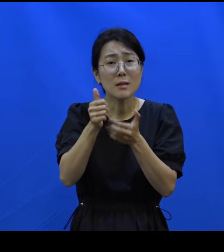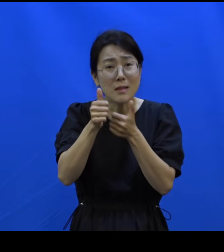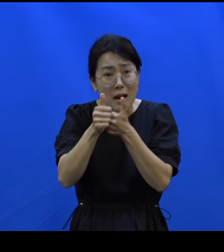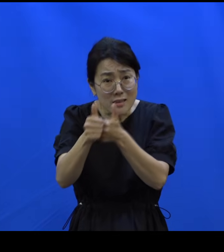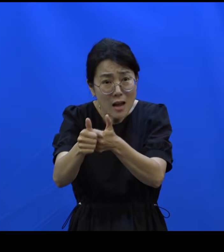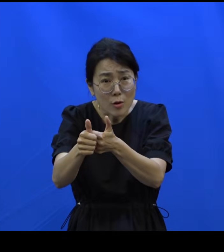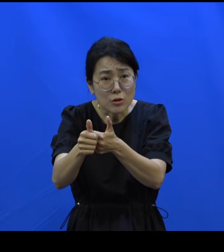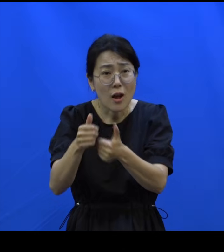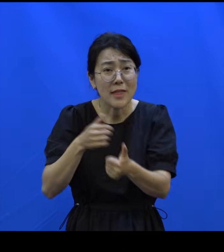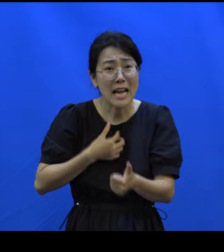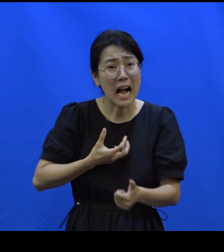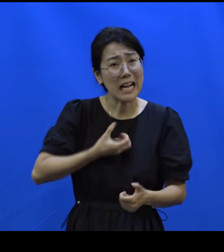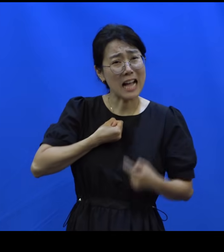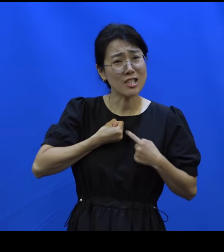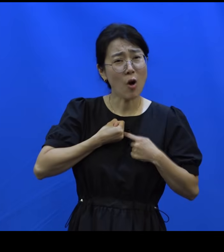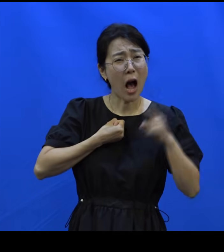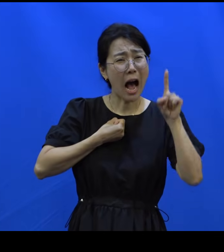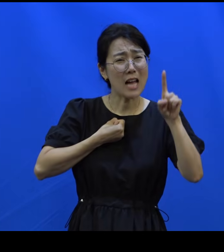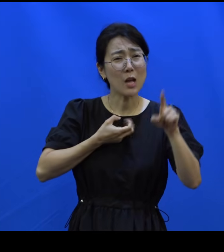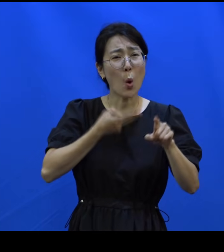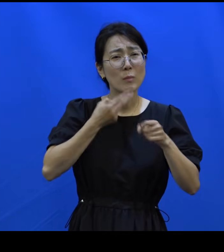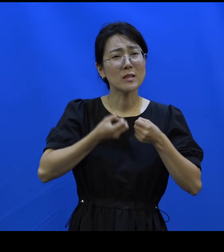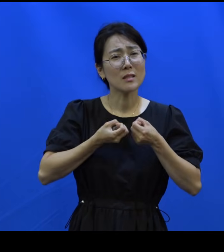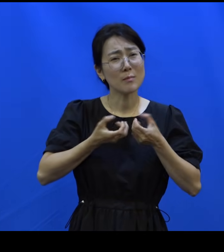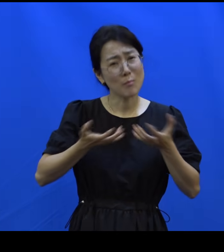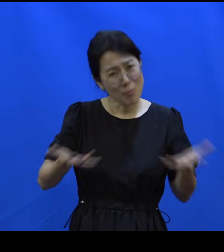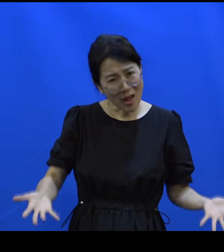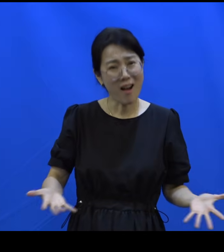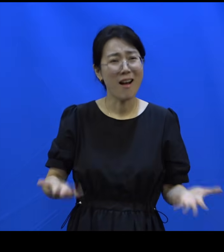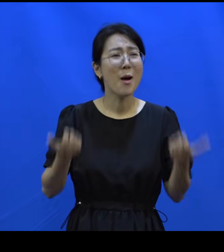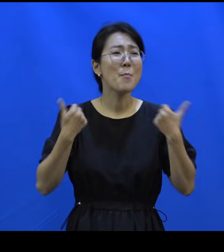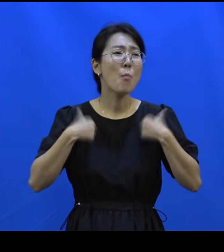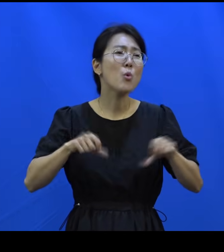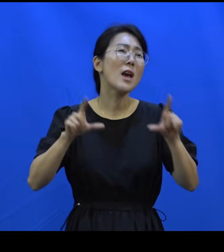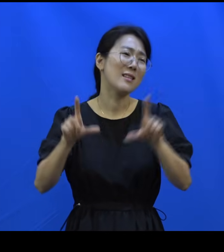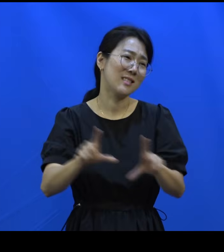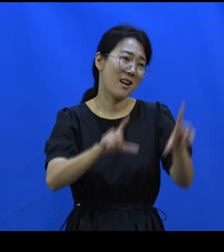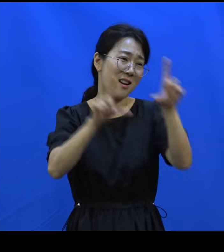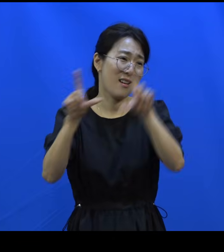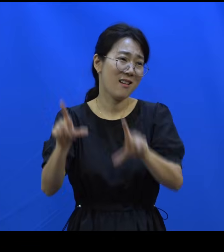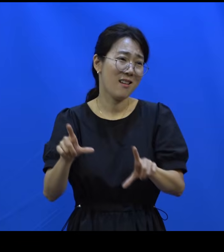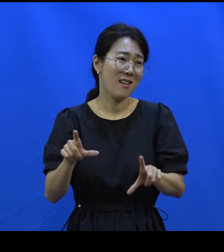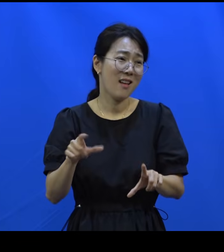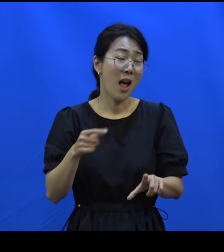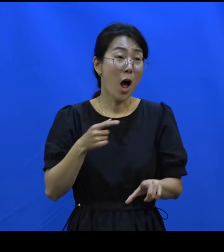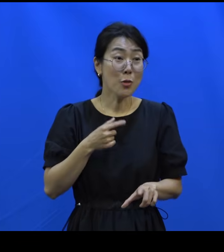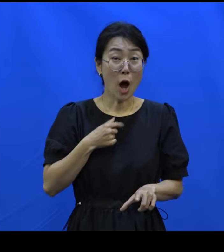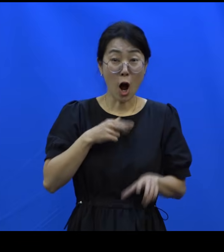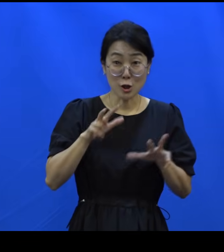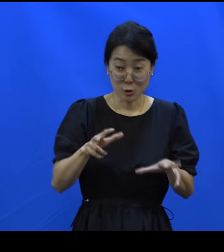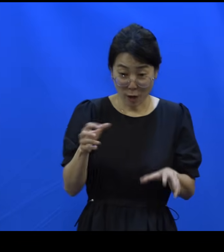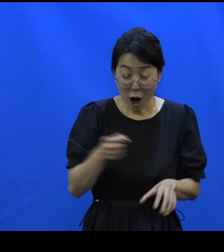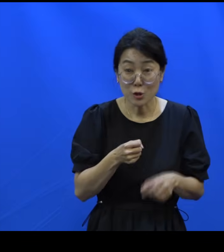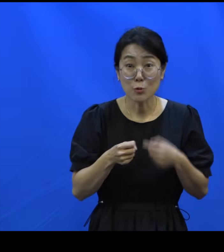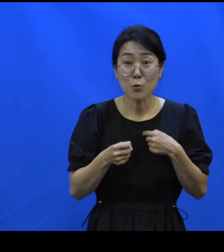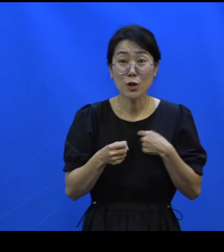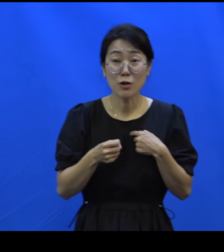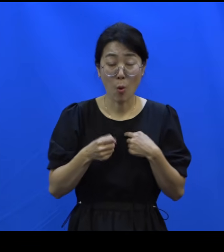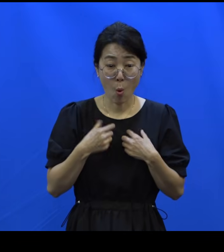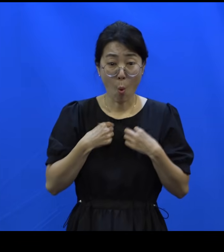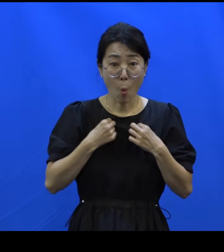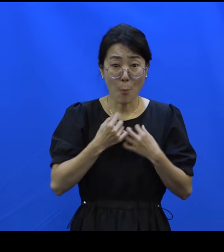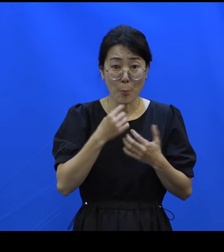내려놓는 거예요. 포기의 삶입니다. 가진 것이라고는 옷밖에 없어요. 그런데 그것마저도 요구하는 사람들이 있을